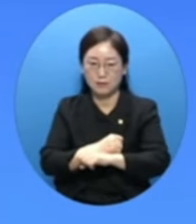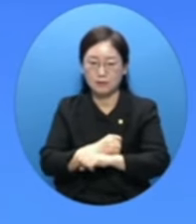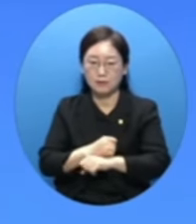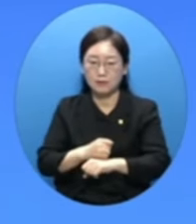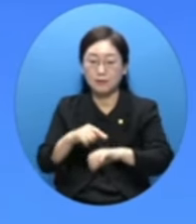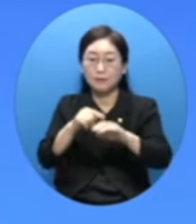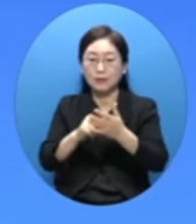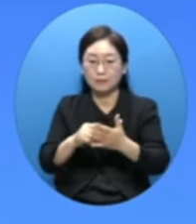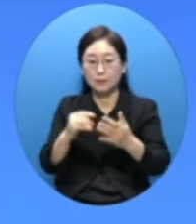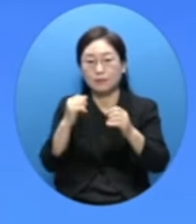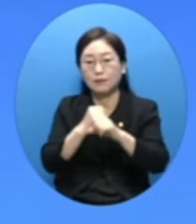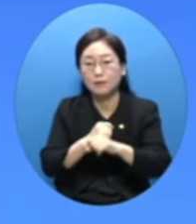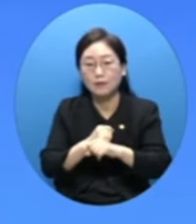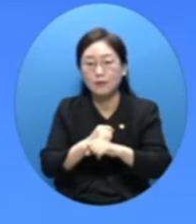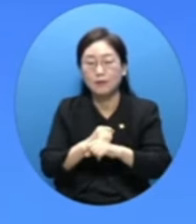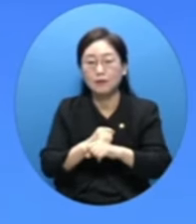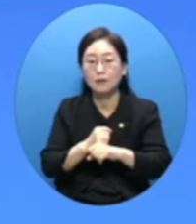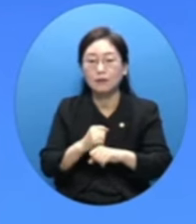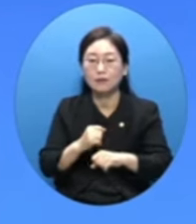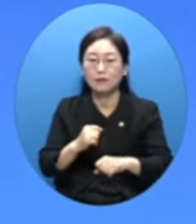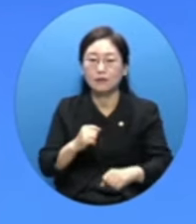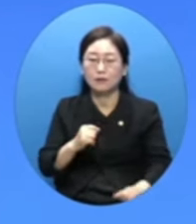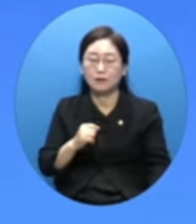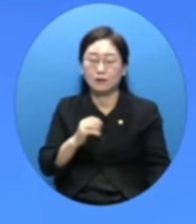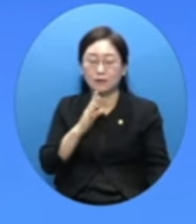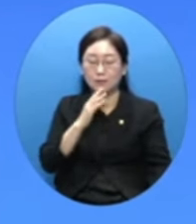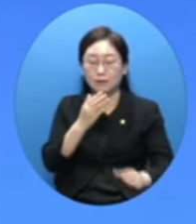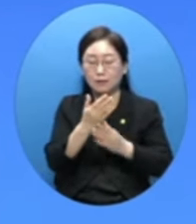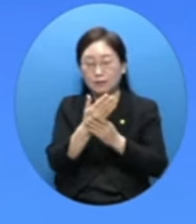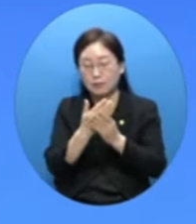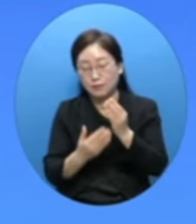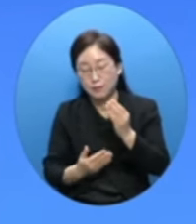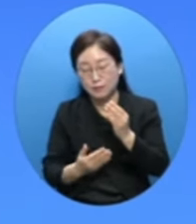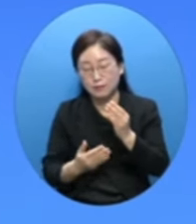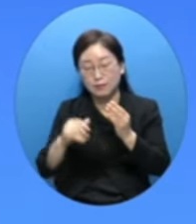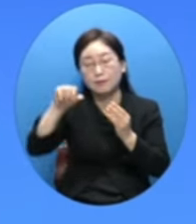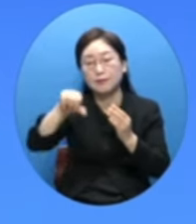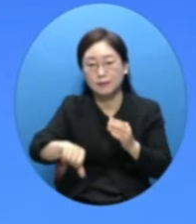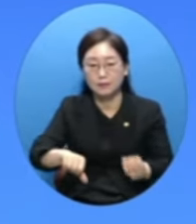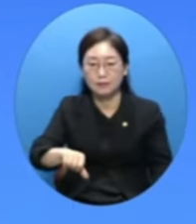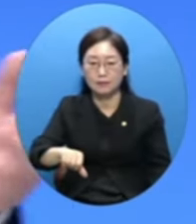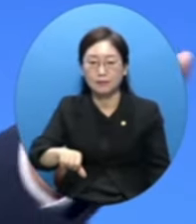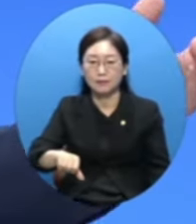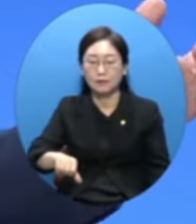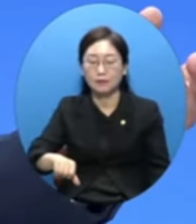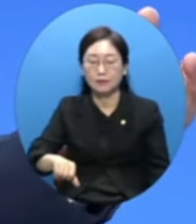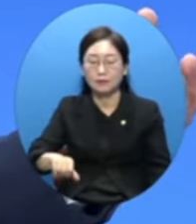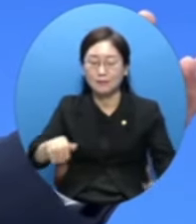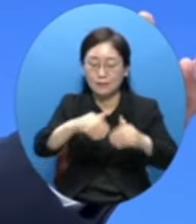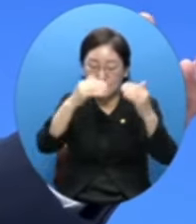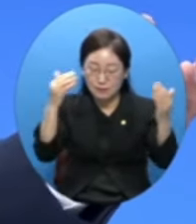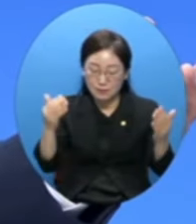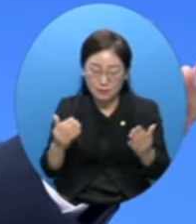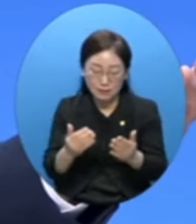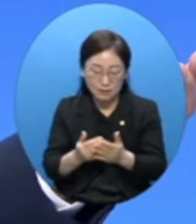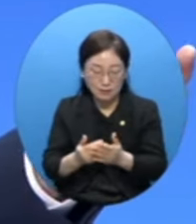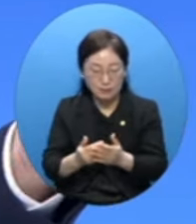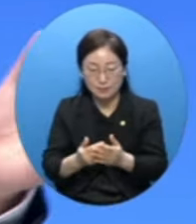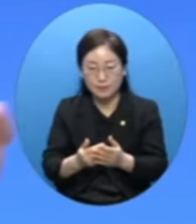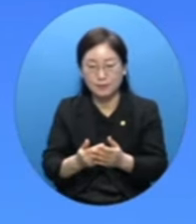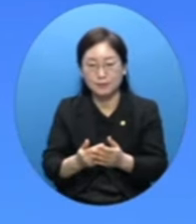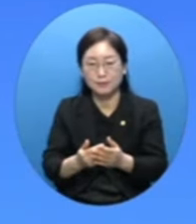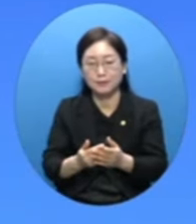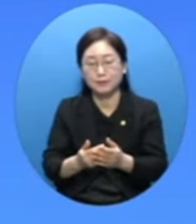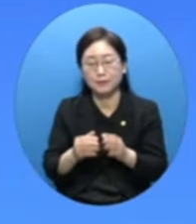마음이 무너지니까 그냥 절망의 나라이 떨어져서 모든 것을 다 잃어버리게 되는